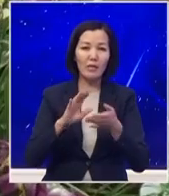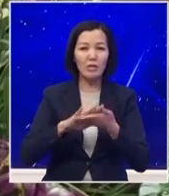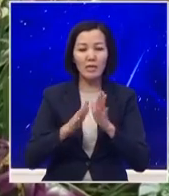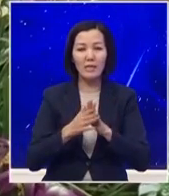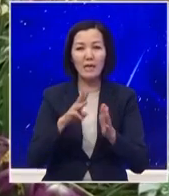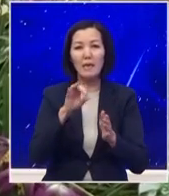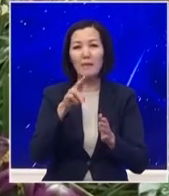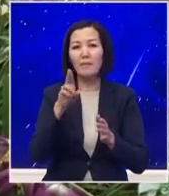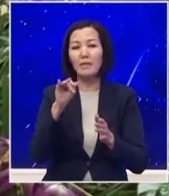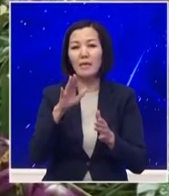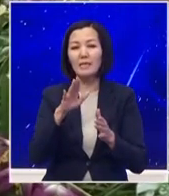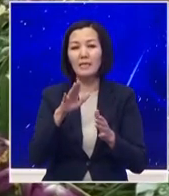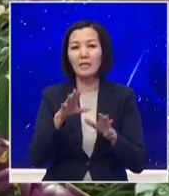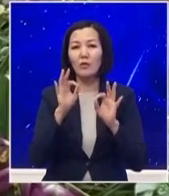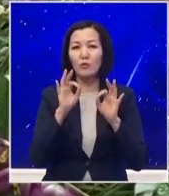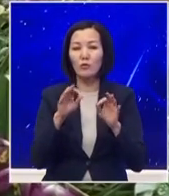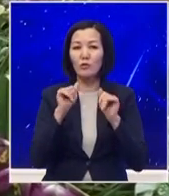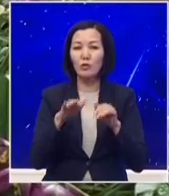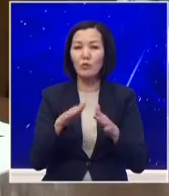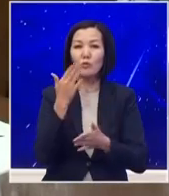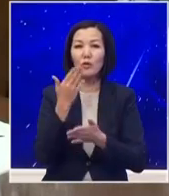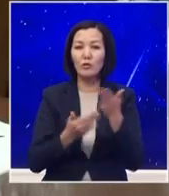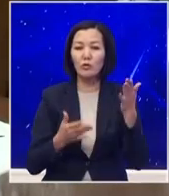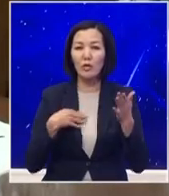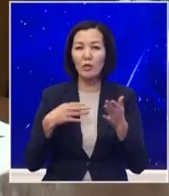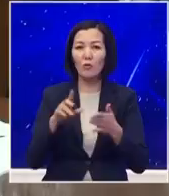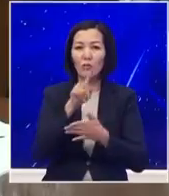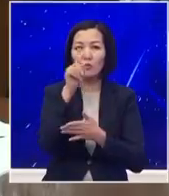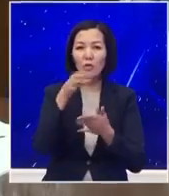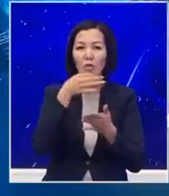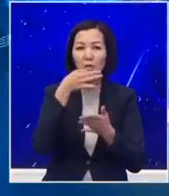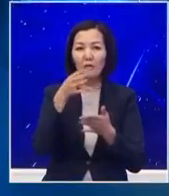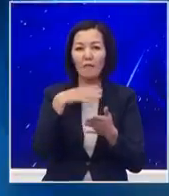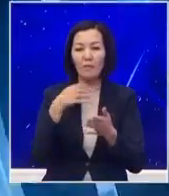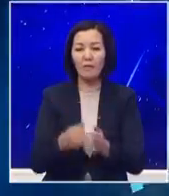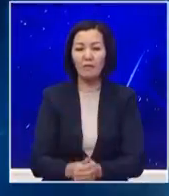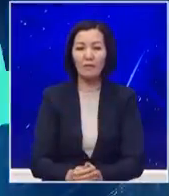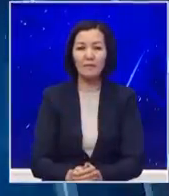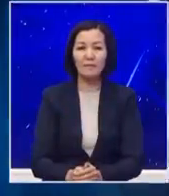медиация арқылы бейбіт түрде шешу жолдарын сұрады. Мамандар кеңесін берді. Меруерт